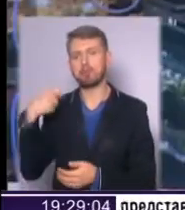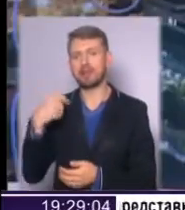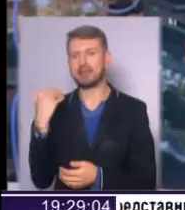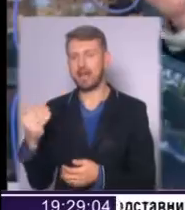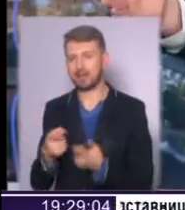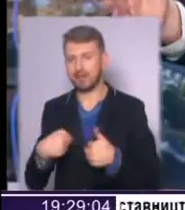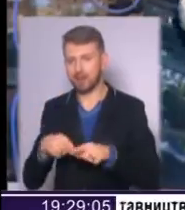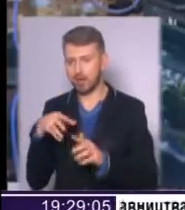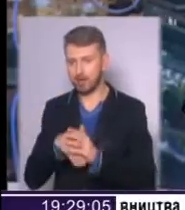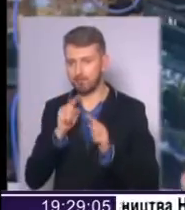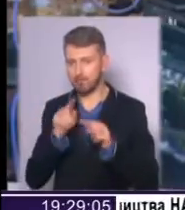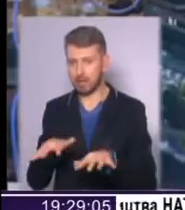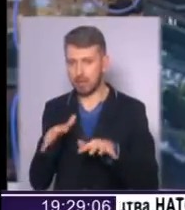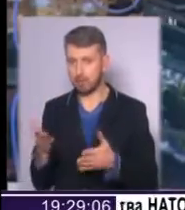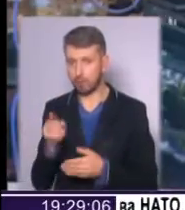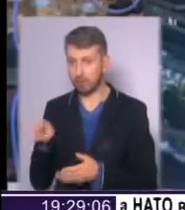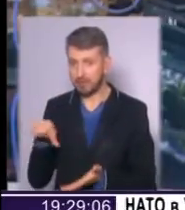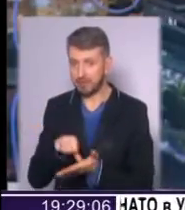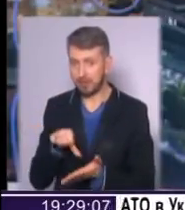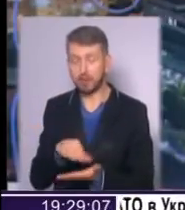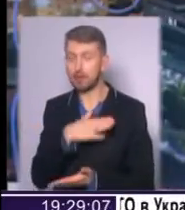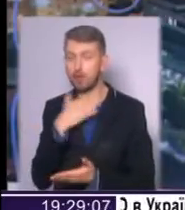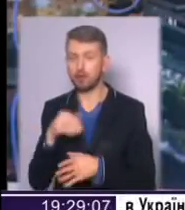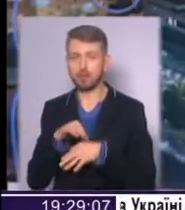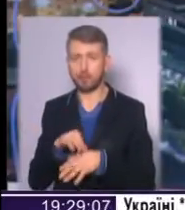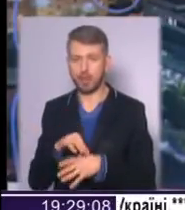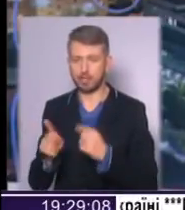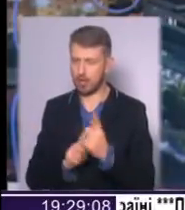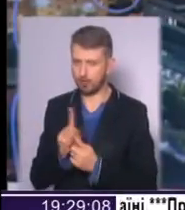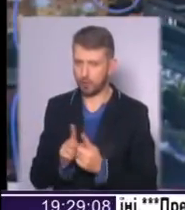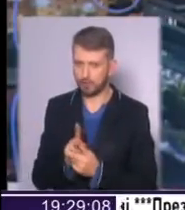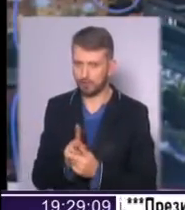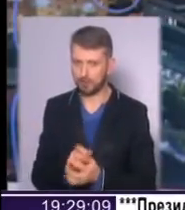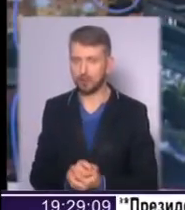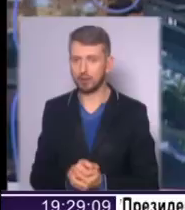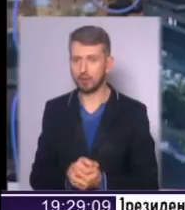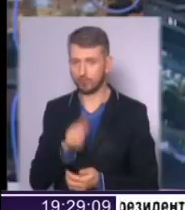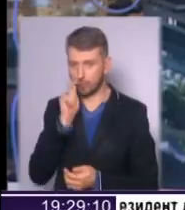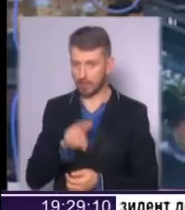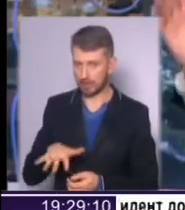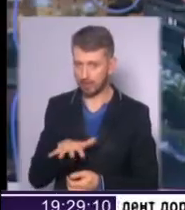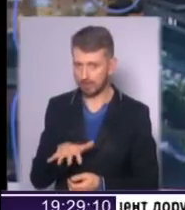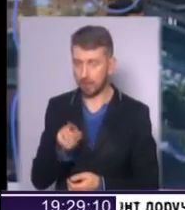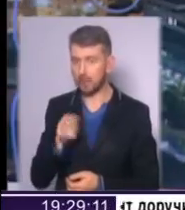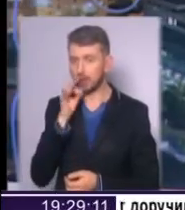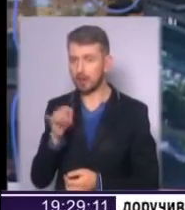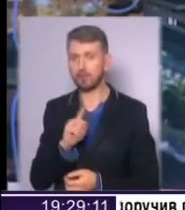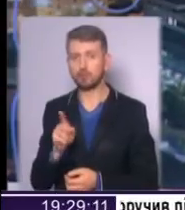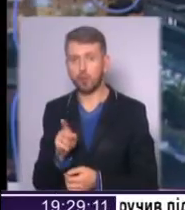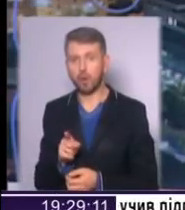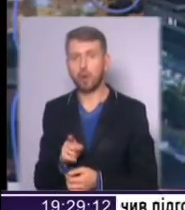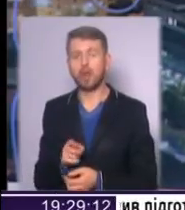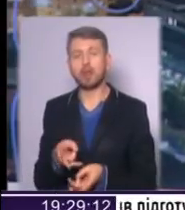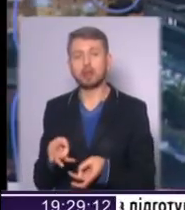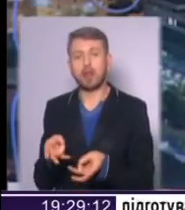фракція у парламенті, яку і ви представляєте, не хоче проведення реформ в Україні. Він сказав, що залишається, тим не